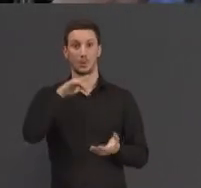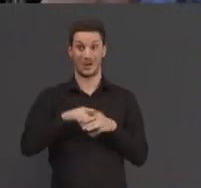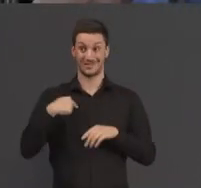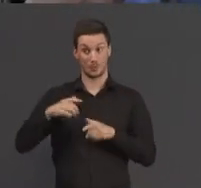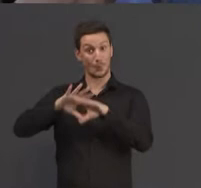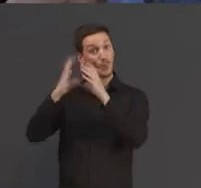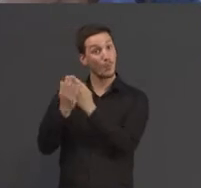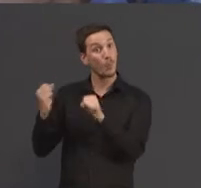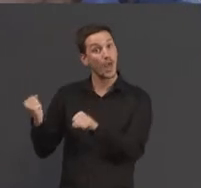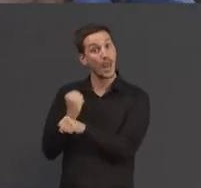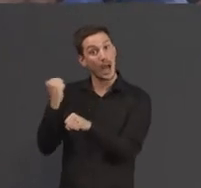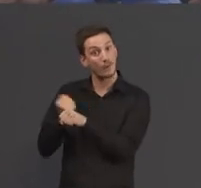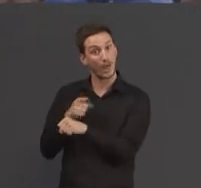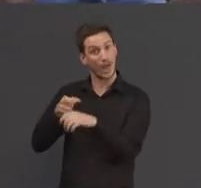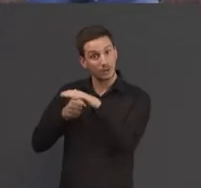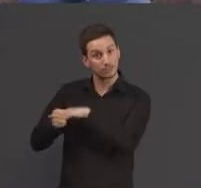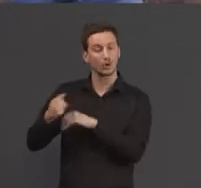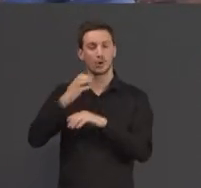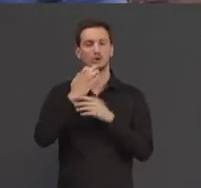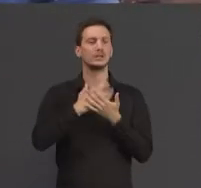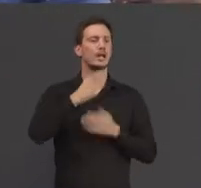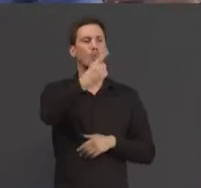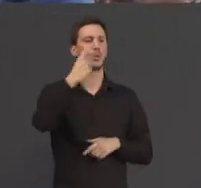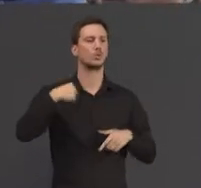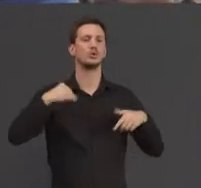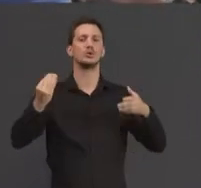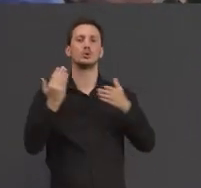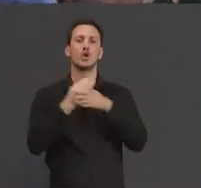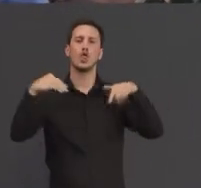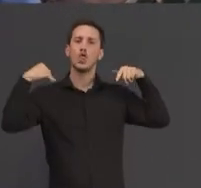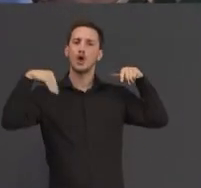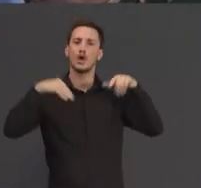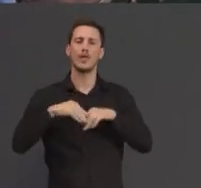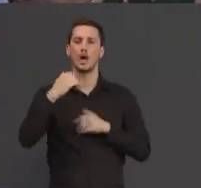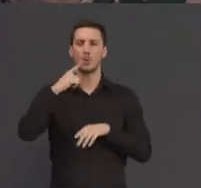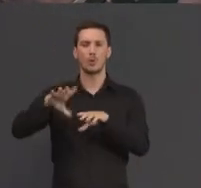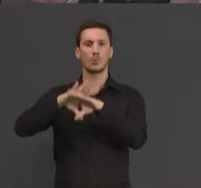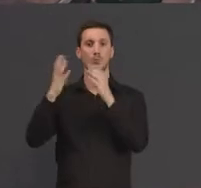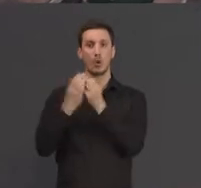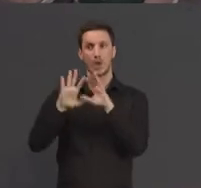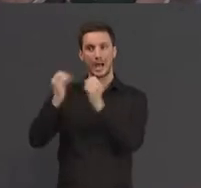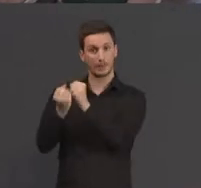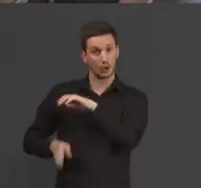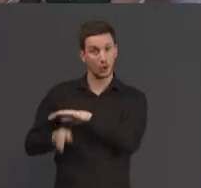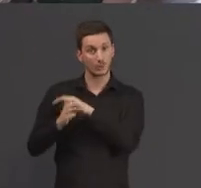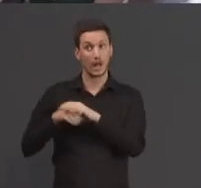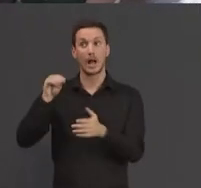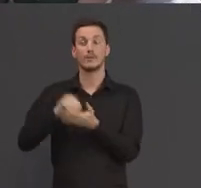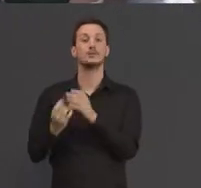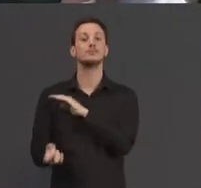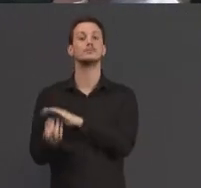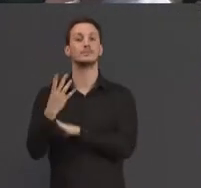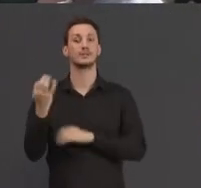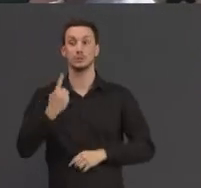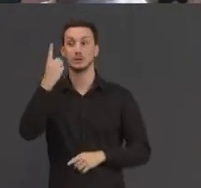món laboral, o fins i tot si decidiu fer un doctorat i quedar-vos en el món acadèmic, moltes vegades us trobareu